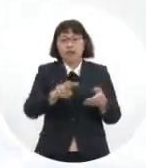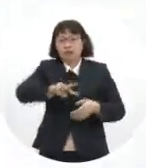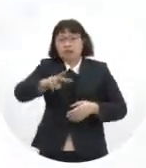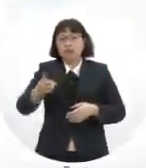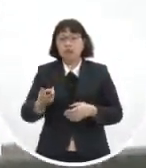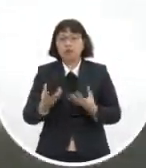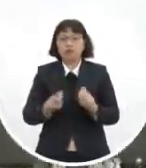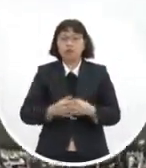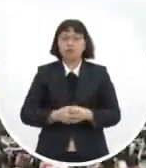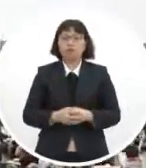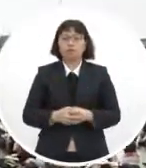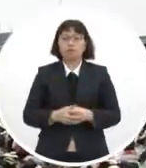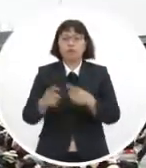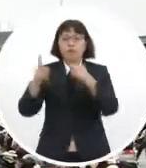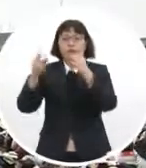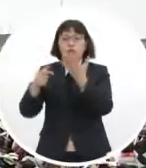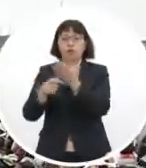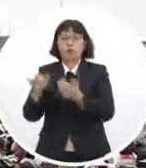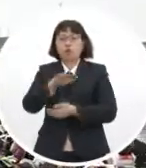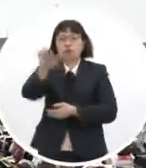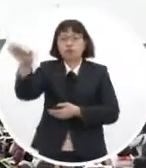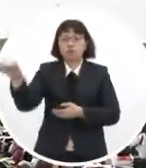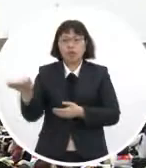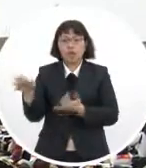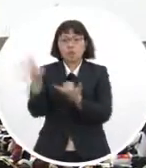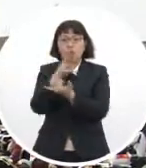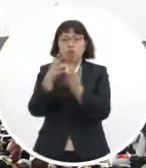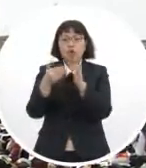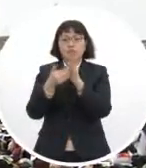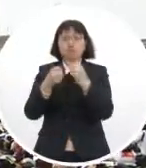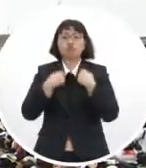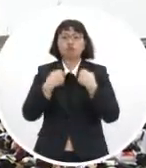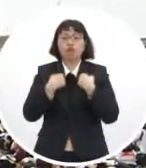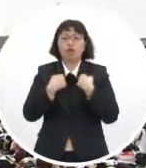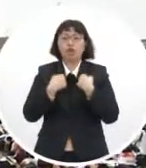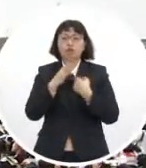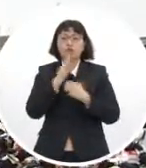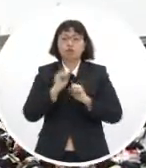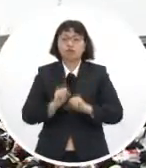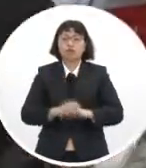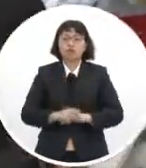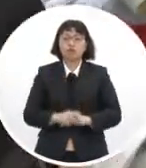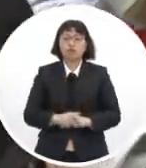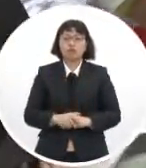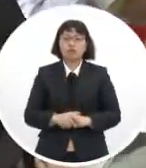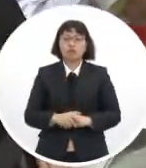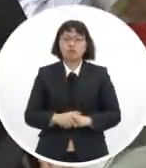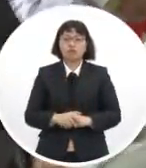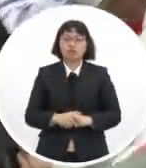また名古屋駅周辺で防災訓練を実施しました。